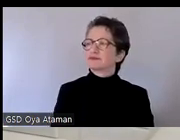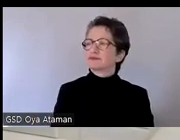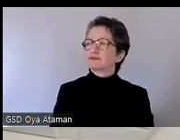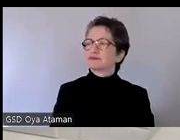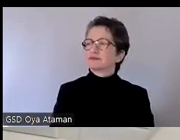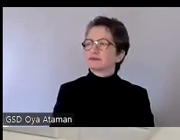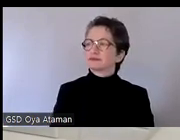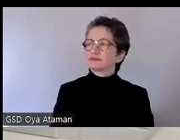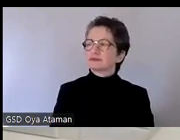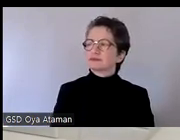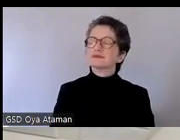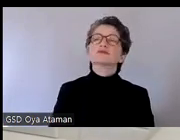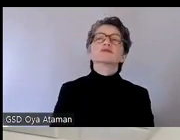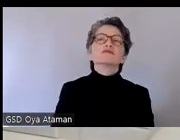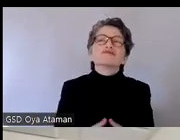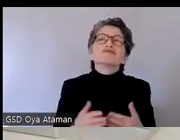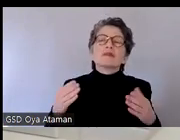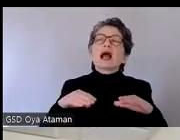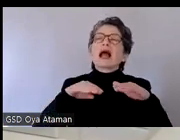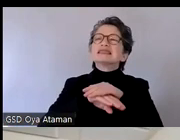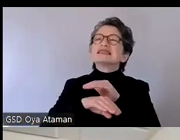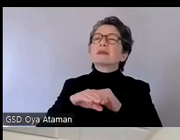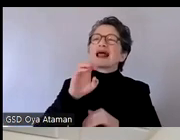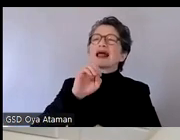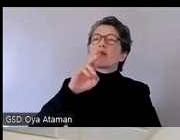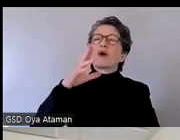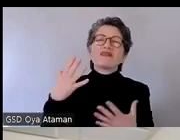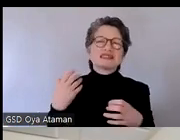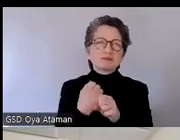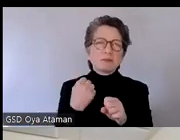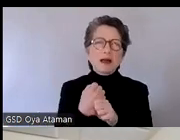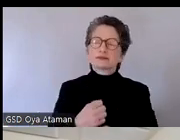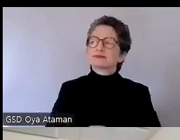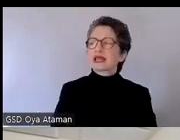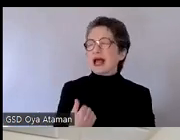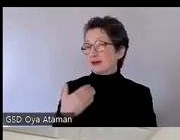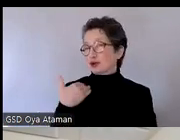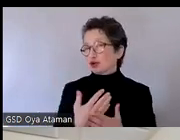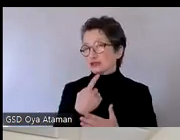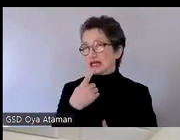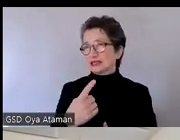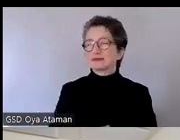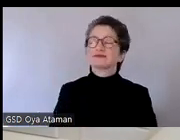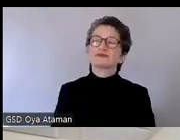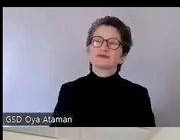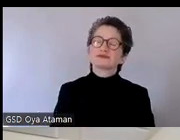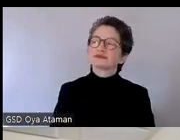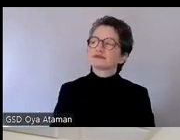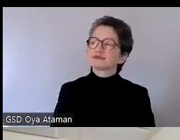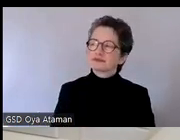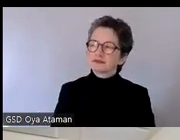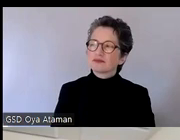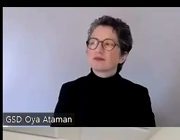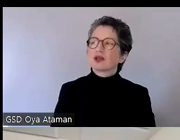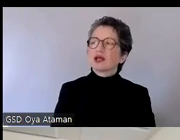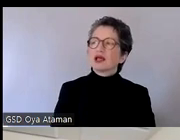Und was tut Accessible EU? Accessible EU, wie ich schon erwähnt habe, will Unterstützung leisten bei